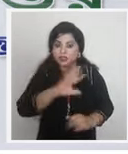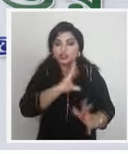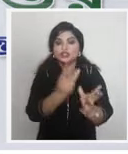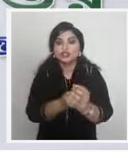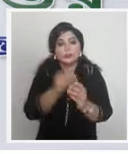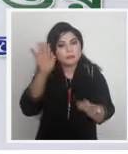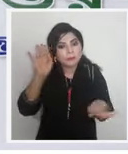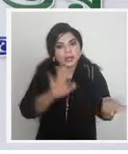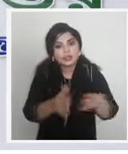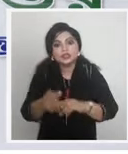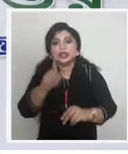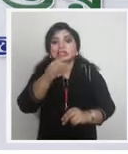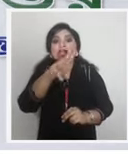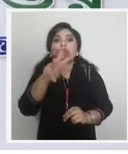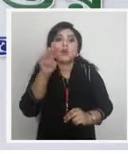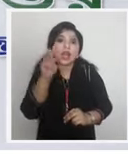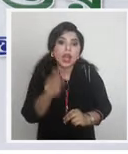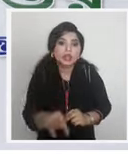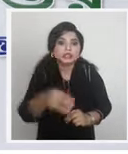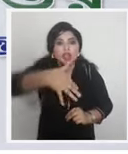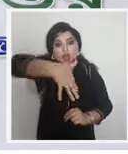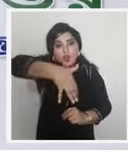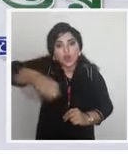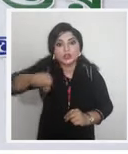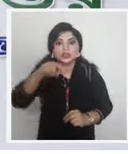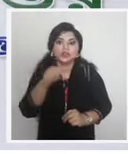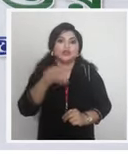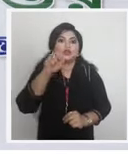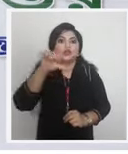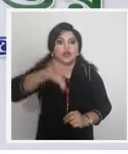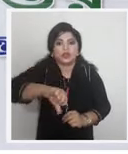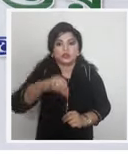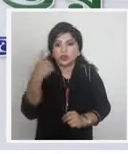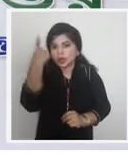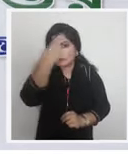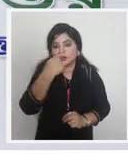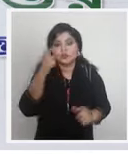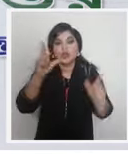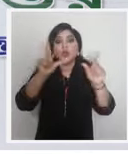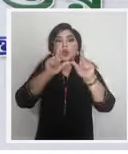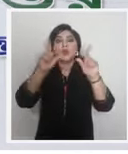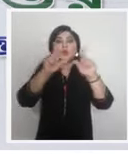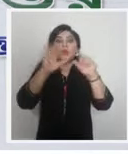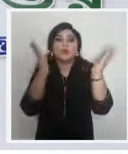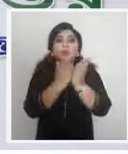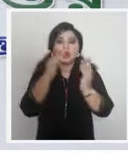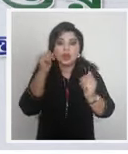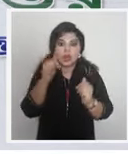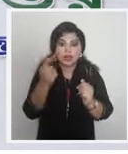মৃত্যুবরণ করেছেন দক্ষিণ পূর্ব এশিয়ায় 24 ঘন্টা 482 জন, এ পর্যন্ত 13,409 জন।